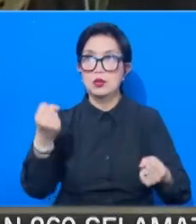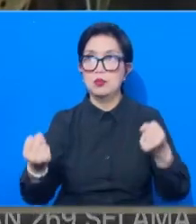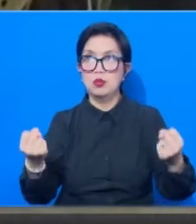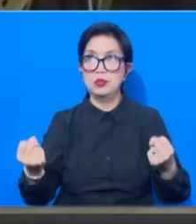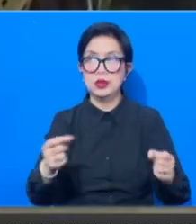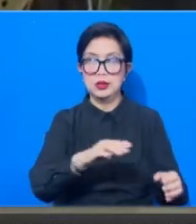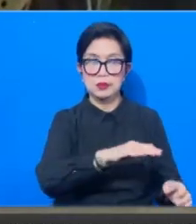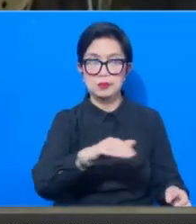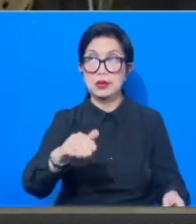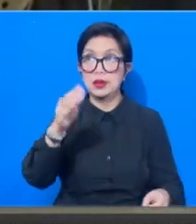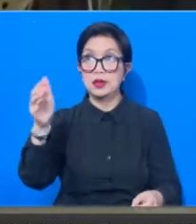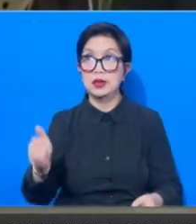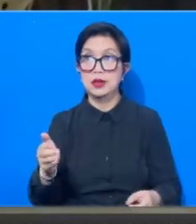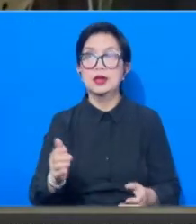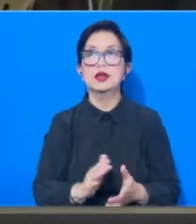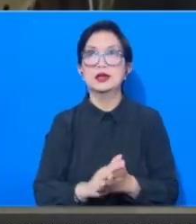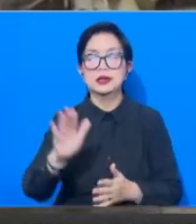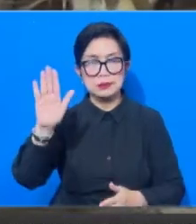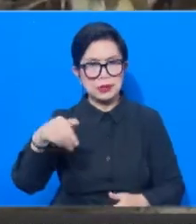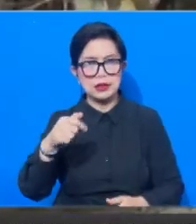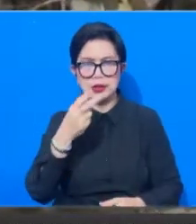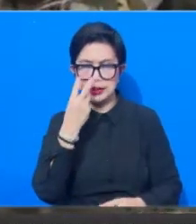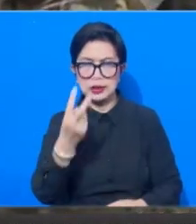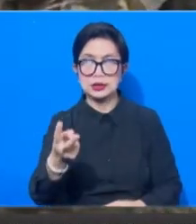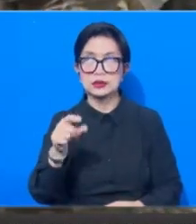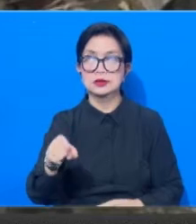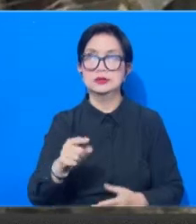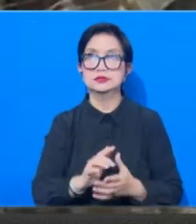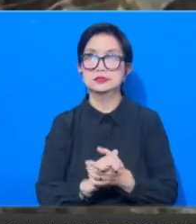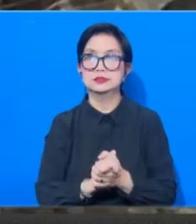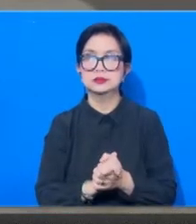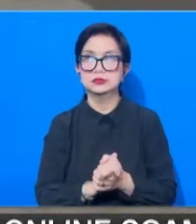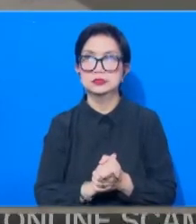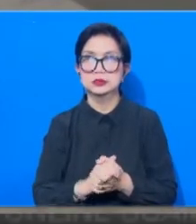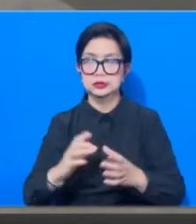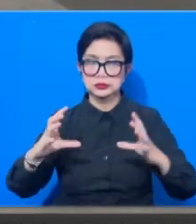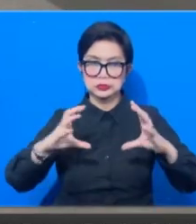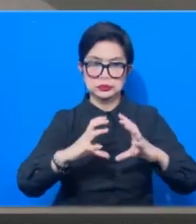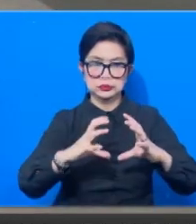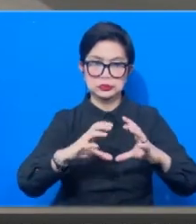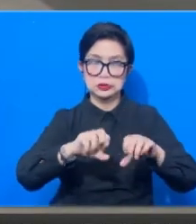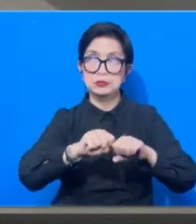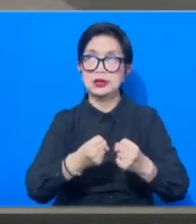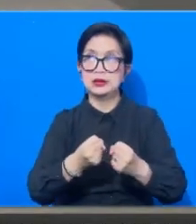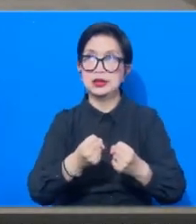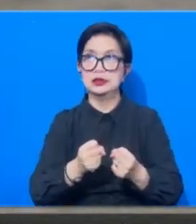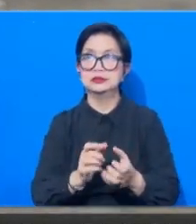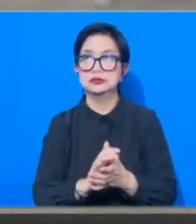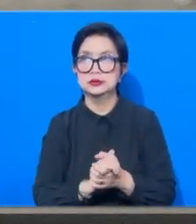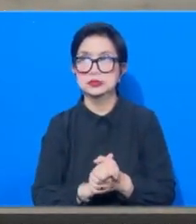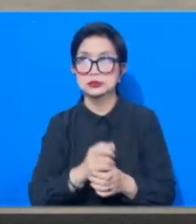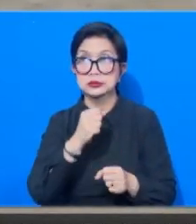dipanggil untuk menangani truk pengangkut tanah yang mogok akibat as roda belakang patah. Namun saat menyalakan mesin tabung gas